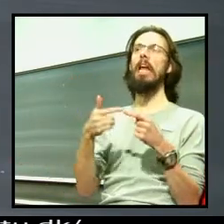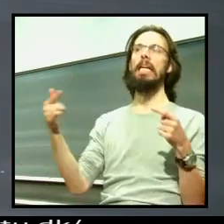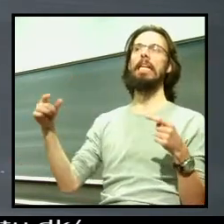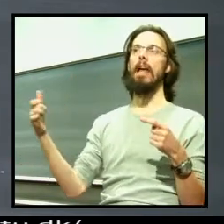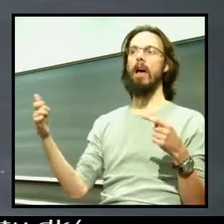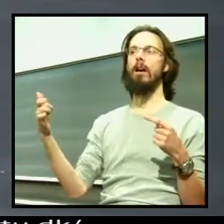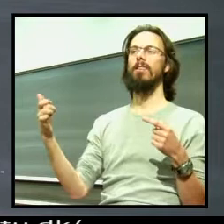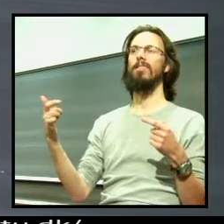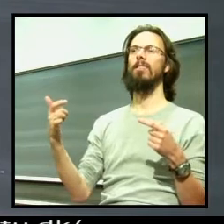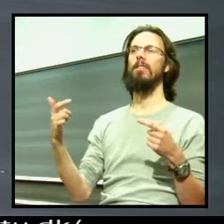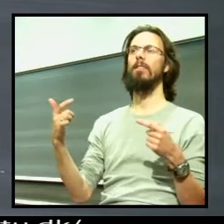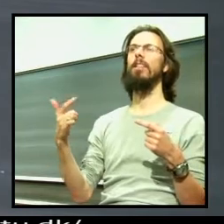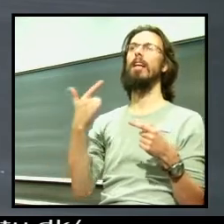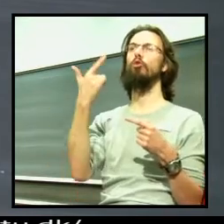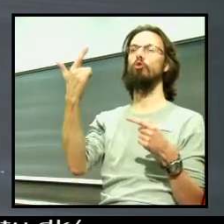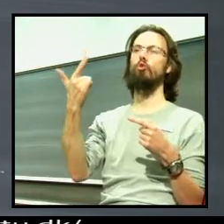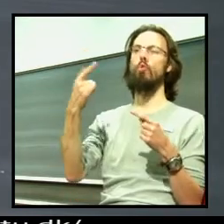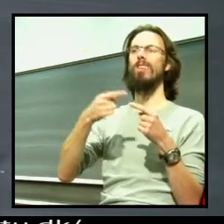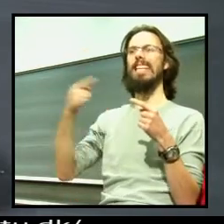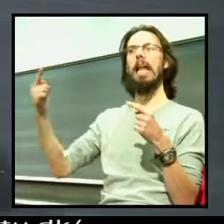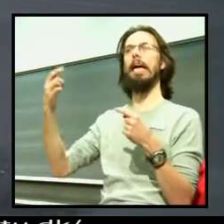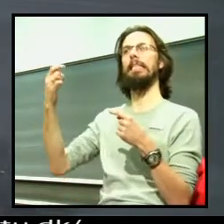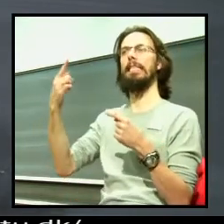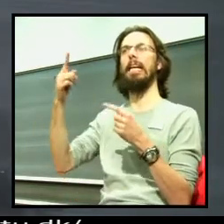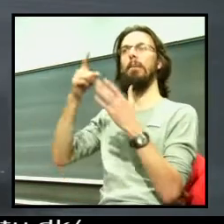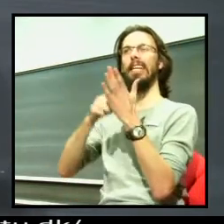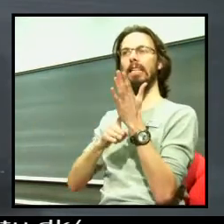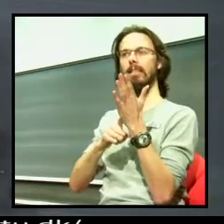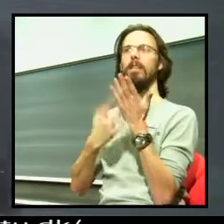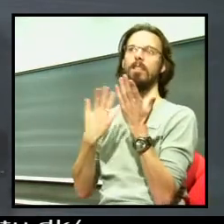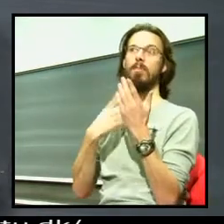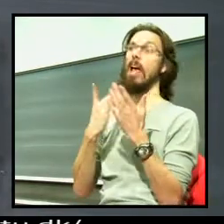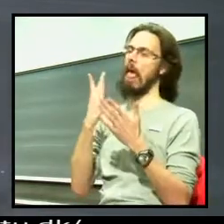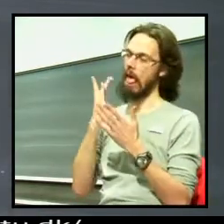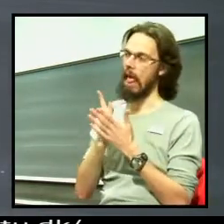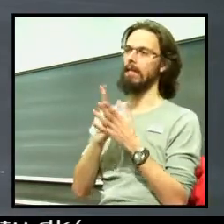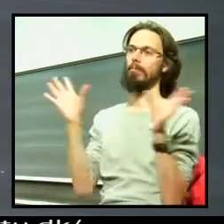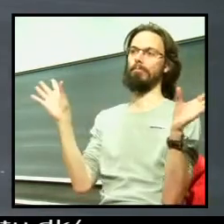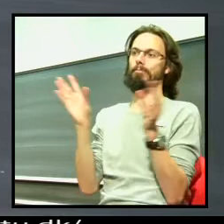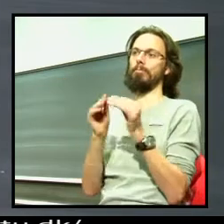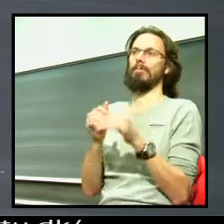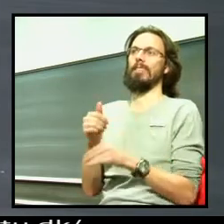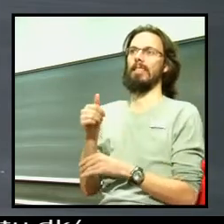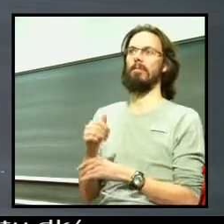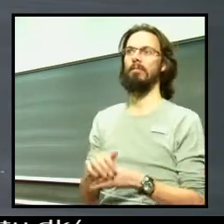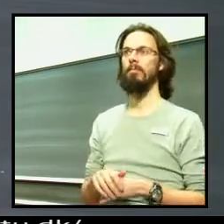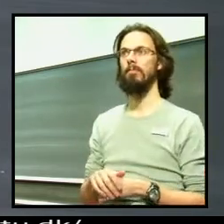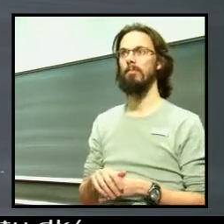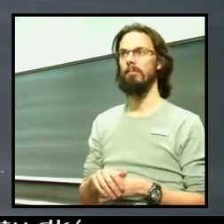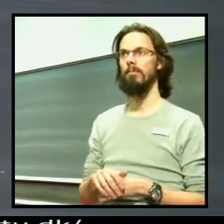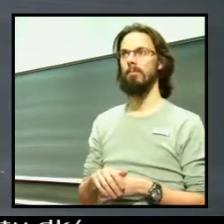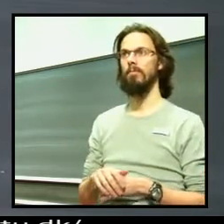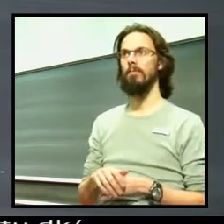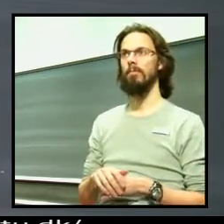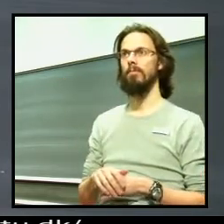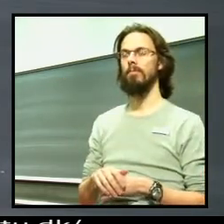to linearitetsbetingelser, som jeg konsekvent altid slår sammen i en. Så hvad skal jeg gøre?